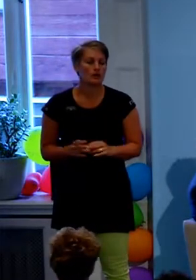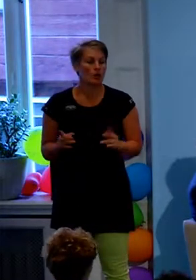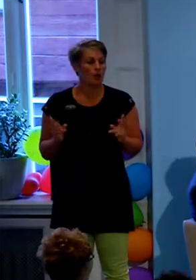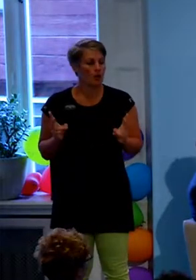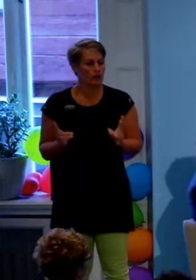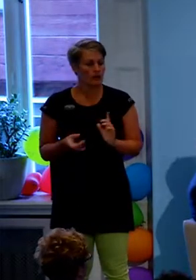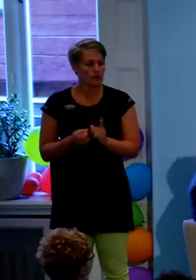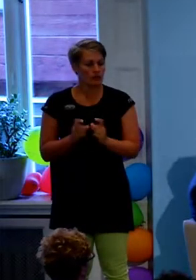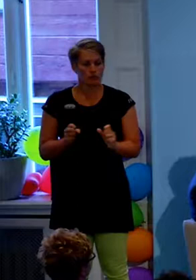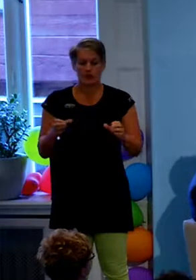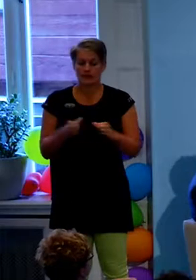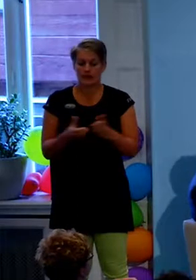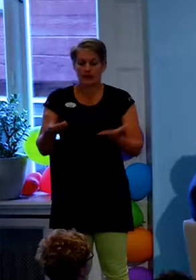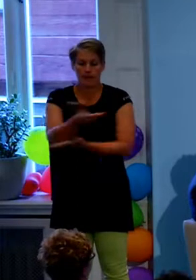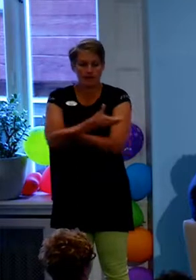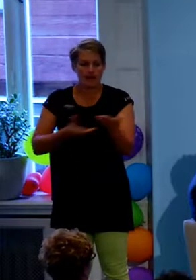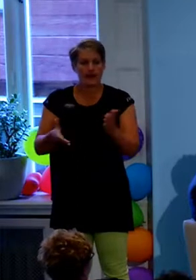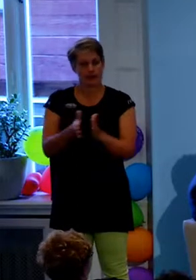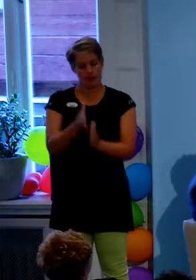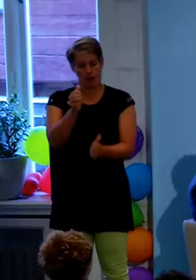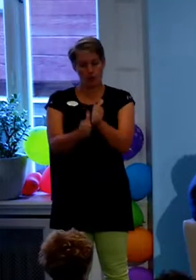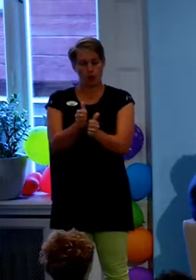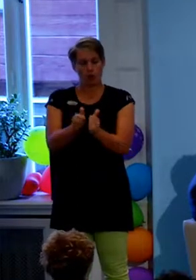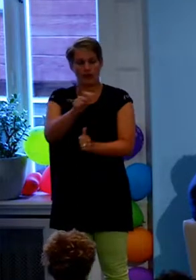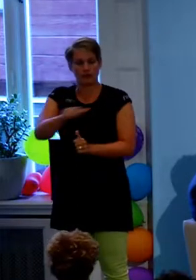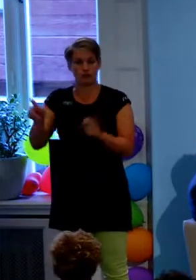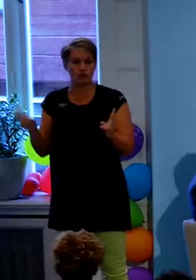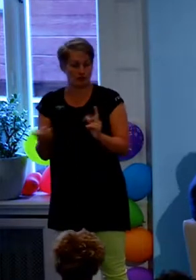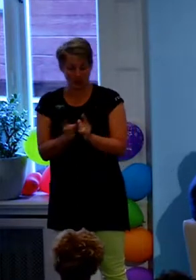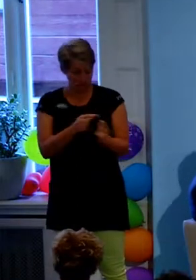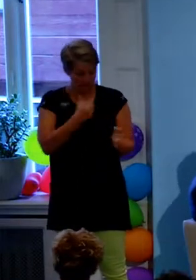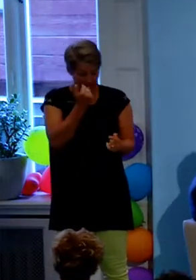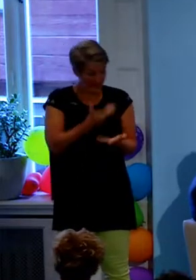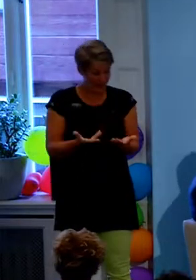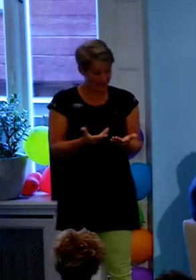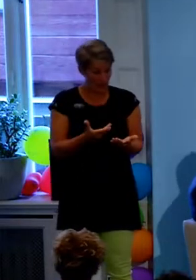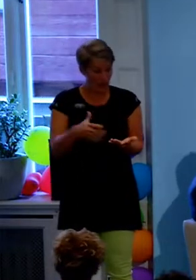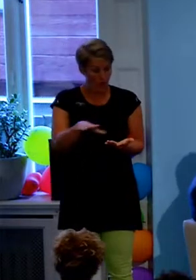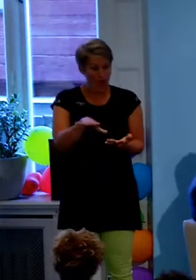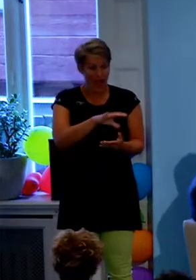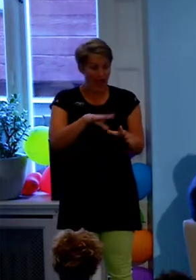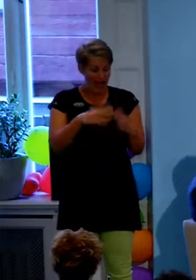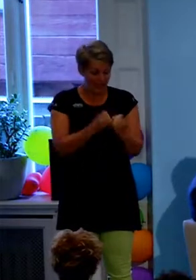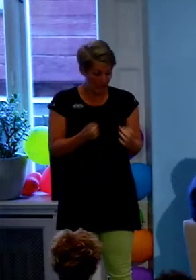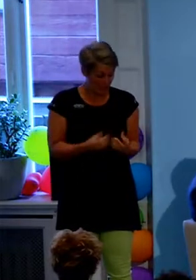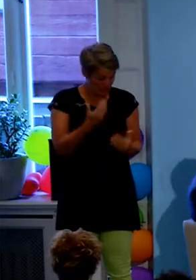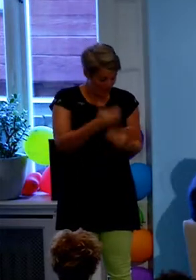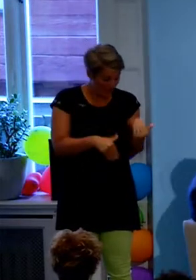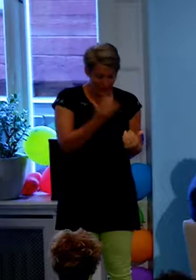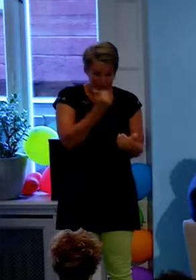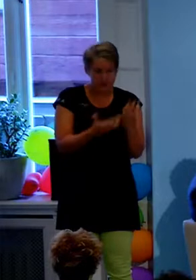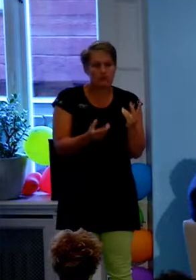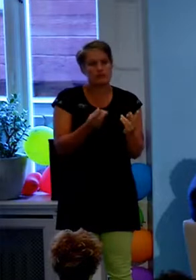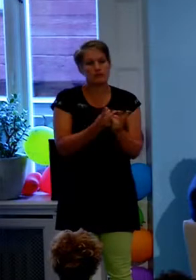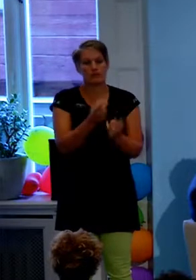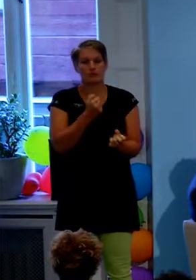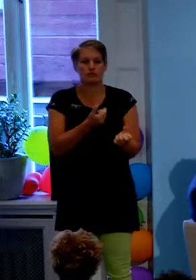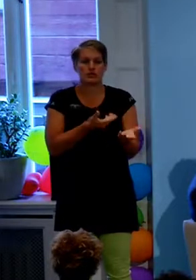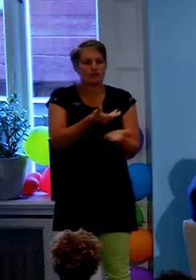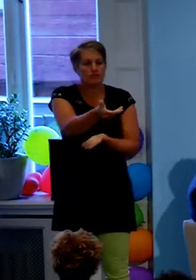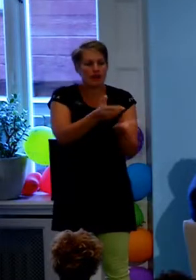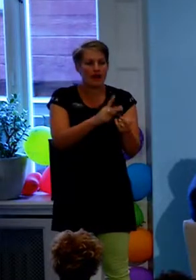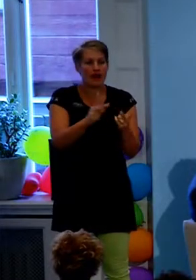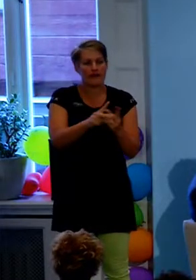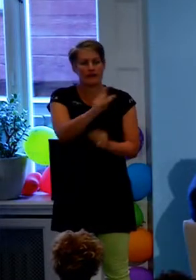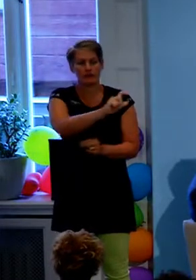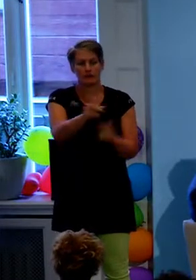ska samverka ihop med konkurrenter, för vi kanske inte ens kan leverera det här själva. Och då ställer det helt andra krav på kompetenser hos